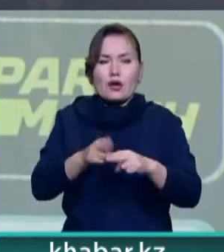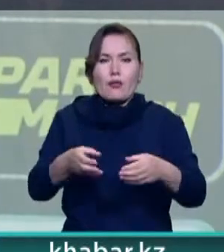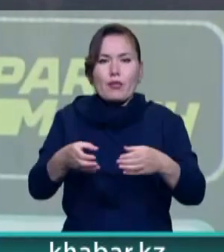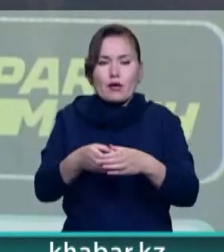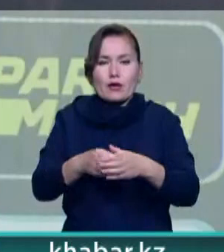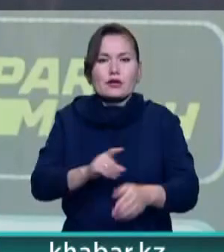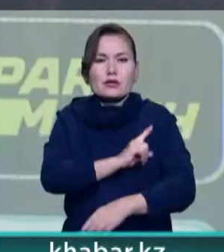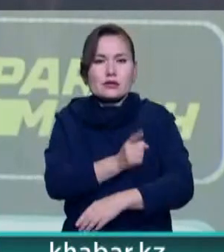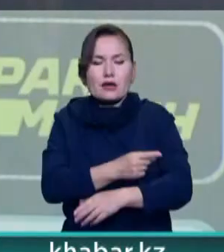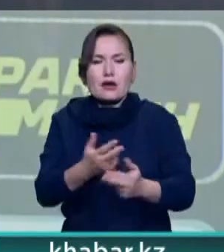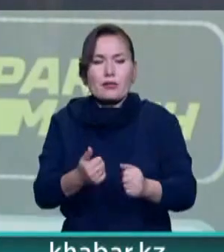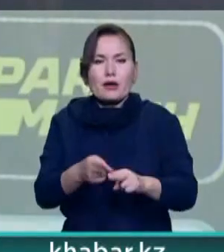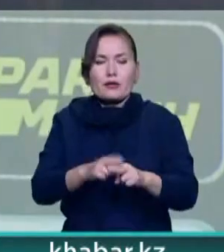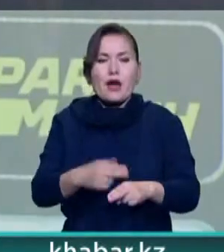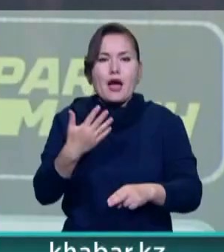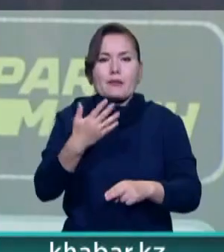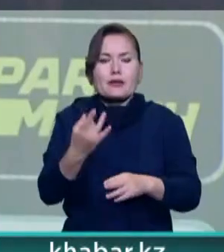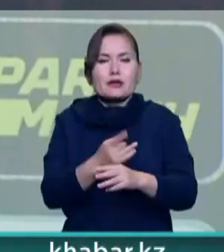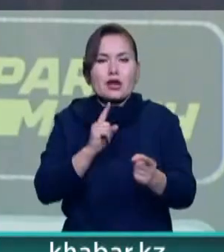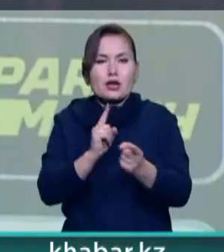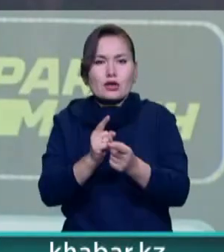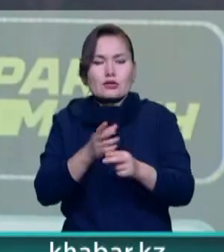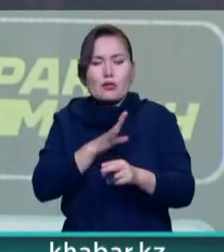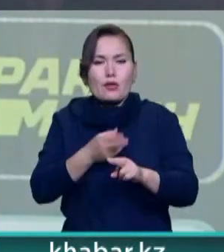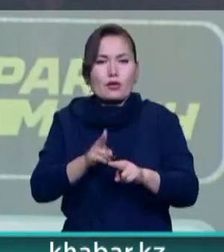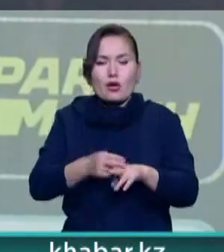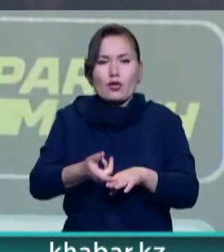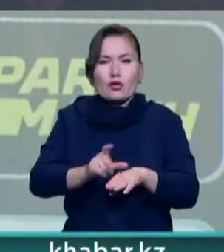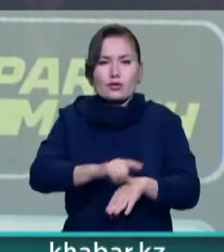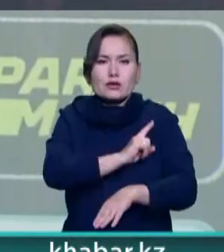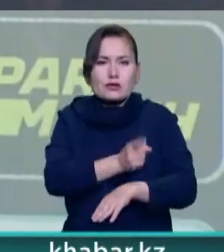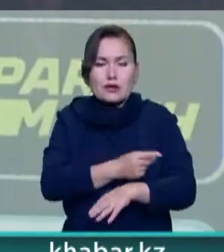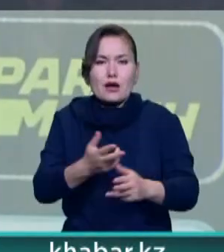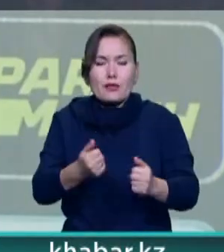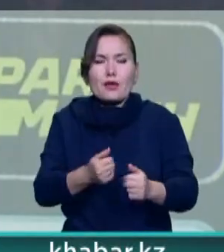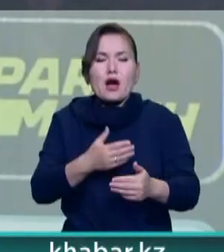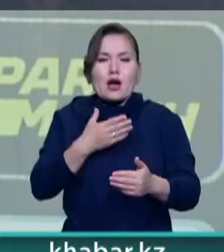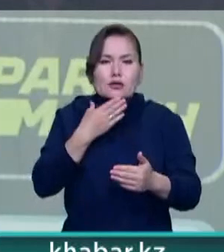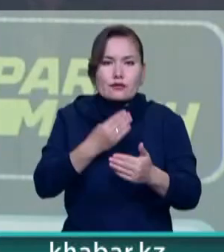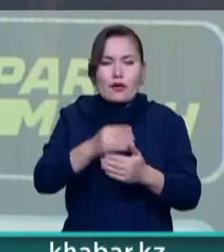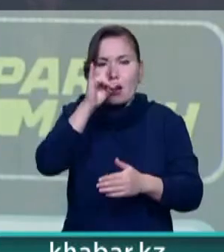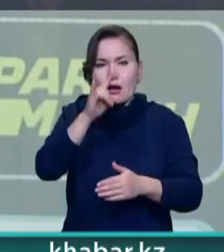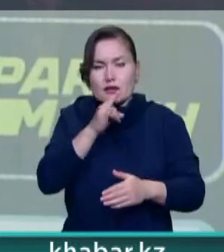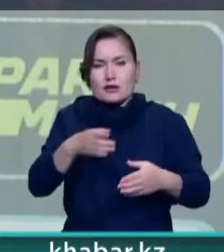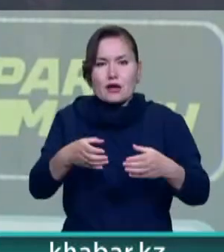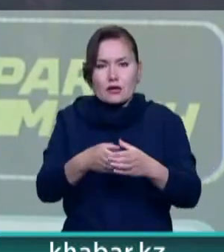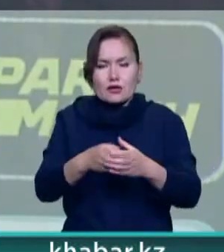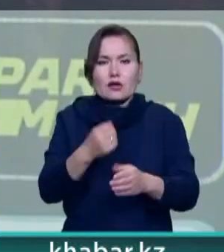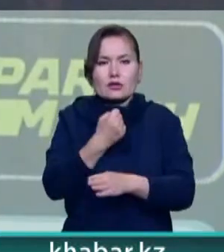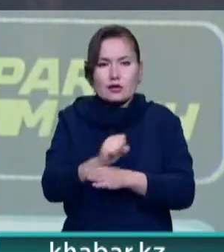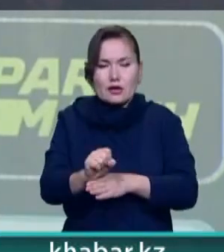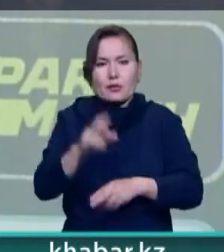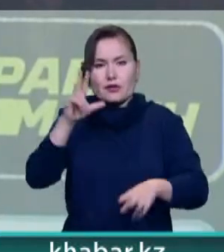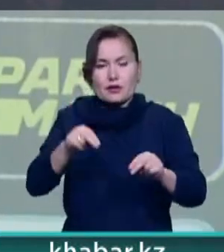чемпионы. Соңғы 5 кездесуін қарап көрдім, ағылшын клубтарының ойын үлгісіне келеді екен. Әрине, Астана аренада өз жанкүйерлеріміздің алдында ойнасақ жақсы болар еді. Бірақ қазіргі жағдай